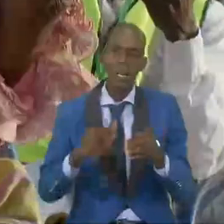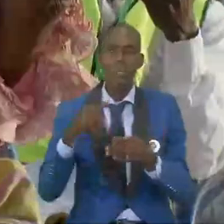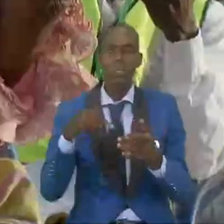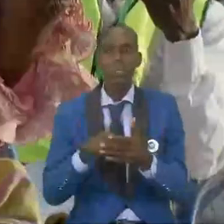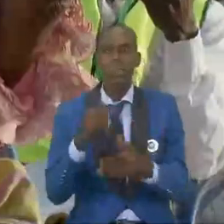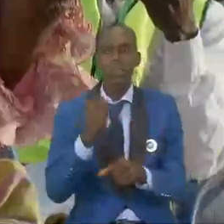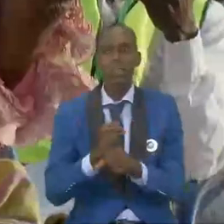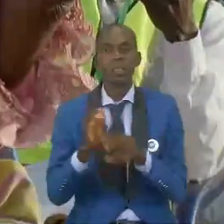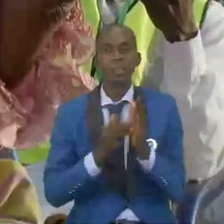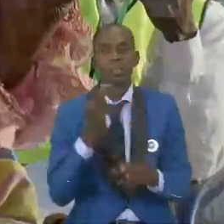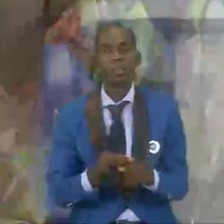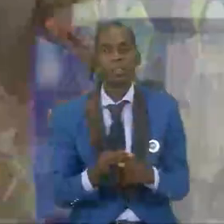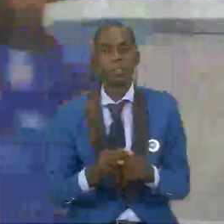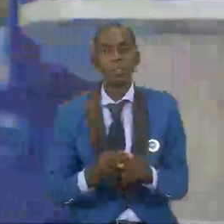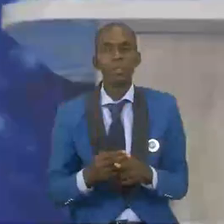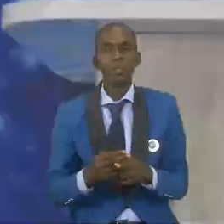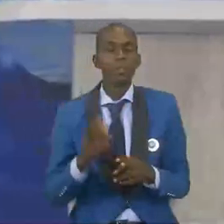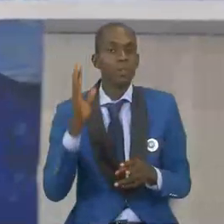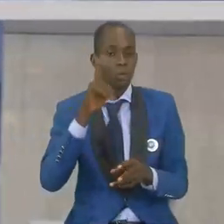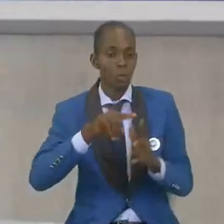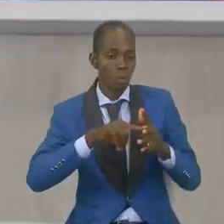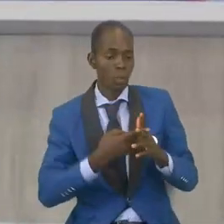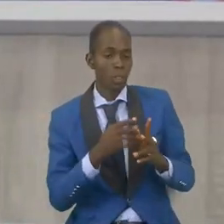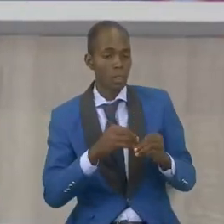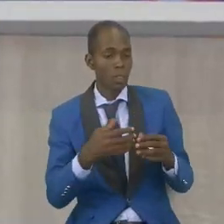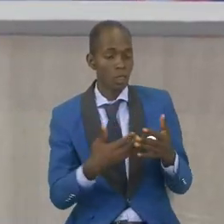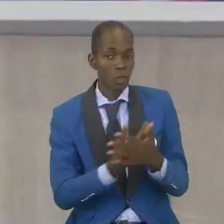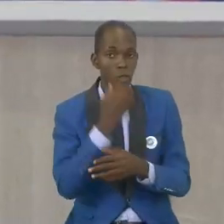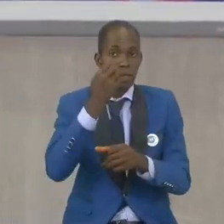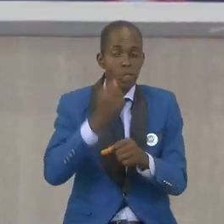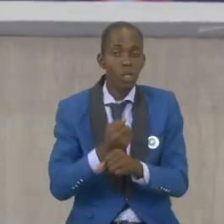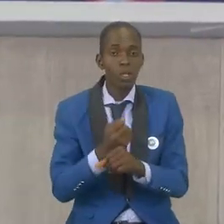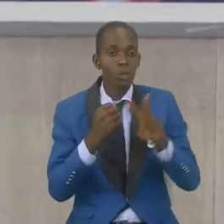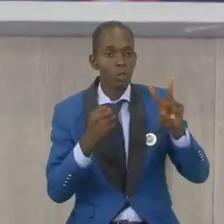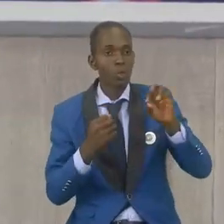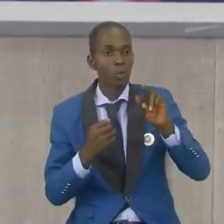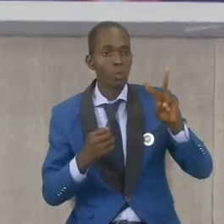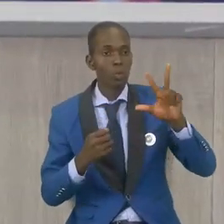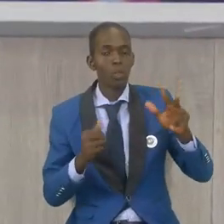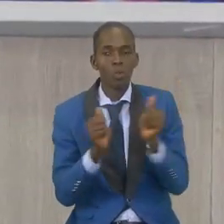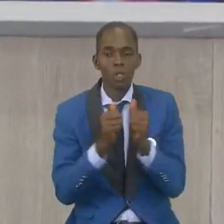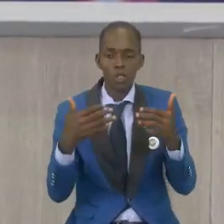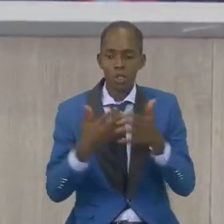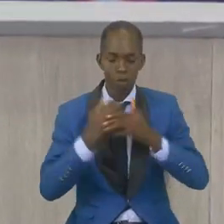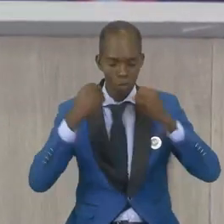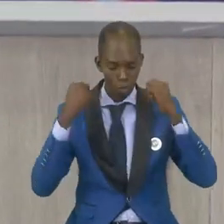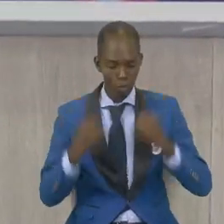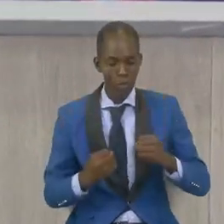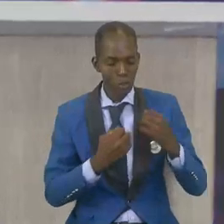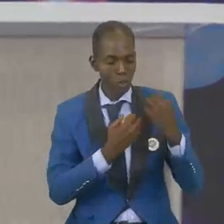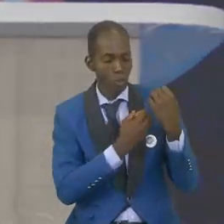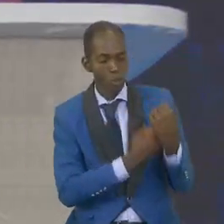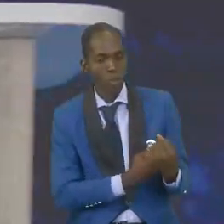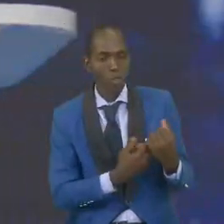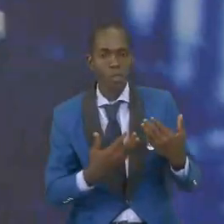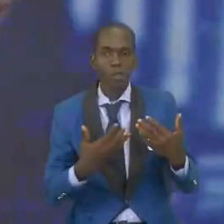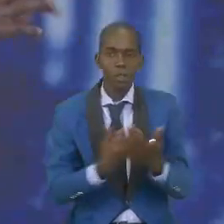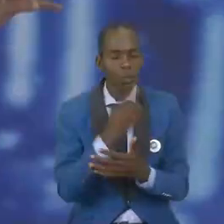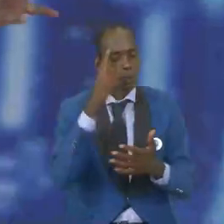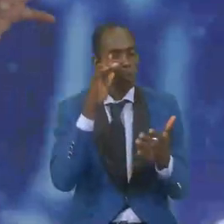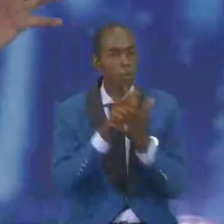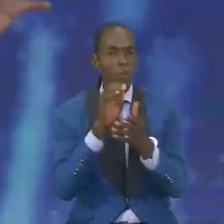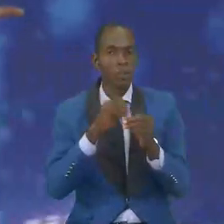vu le début de l'année et tu verras la fin de l'année? Alors, tu vas commencer dans la nouvelle année avec une nouvelle